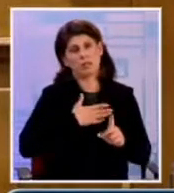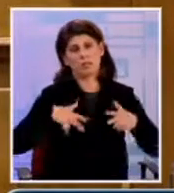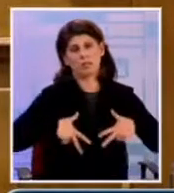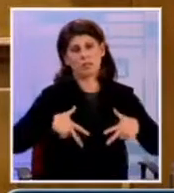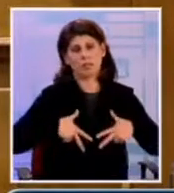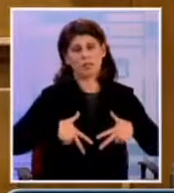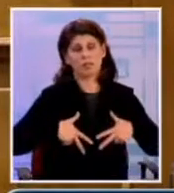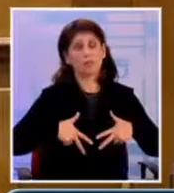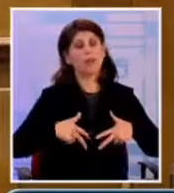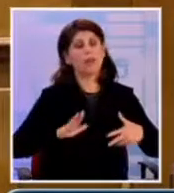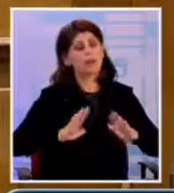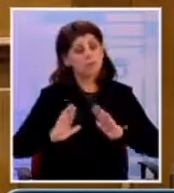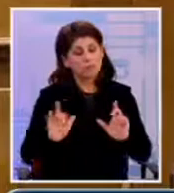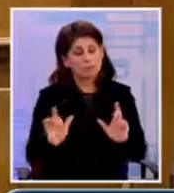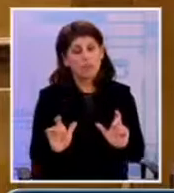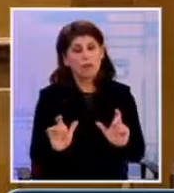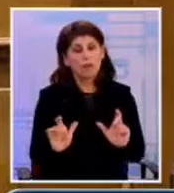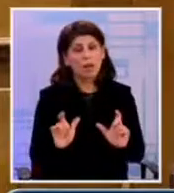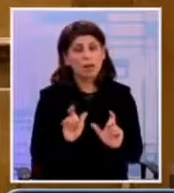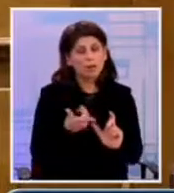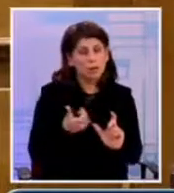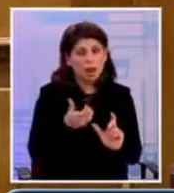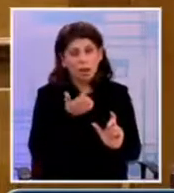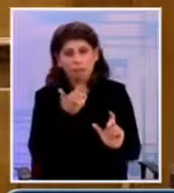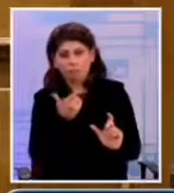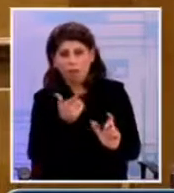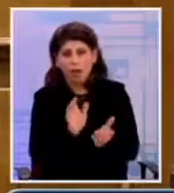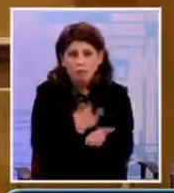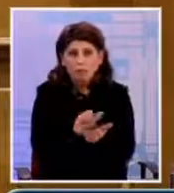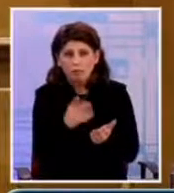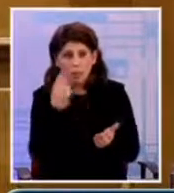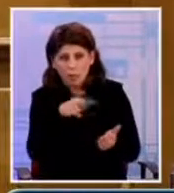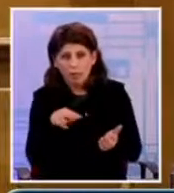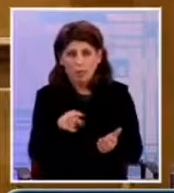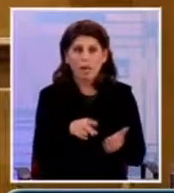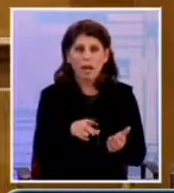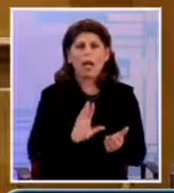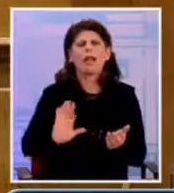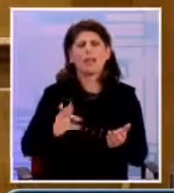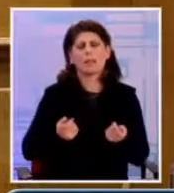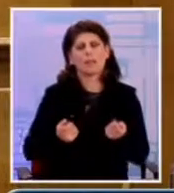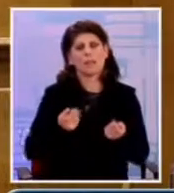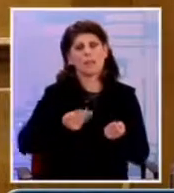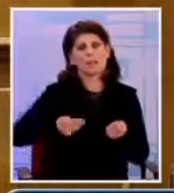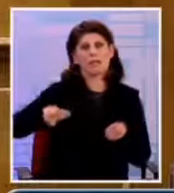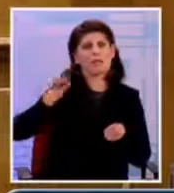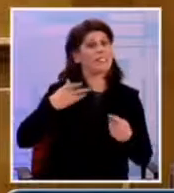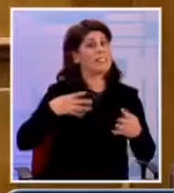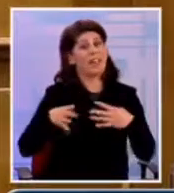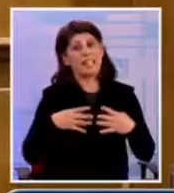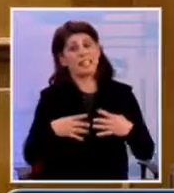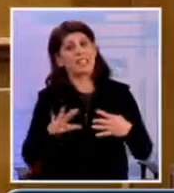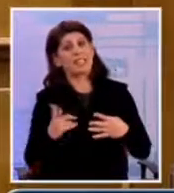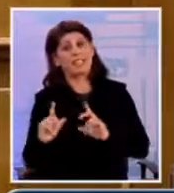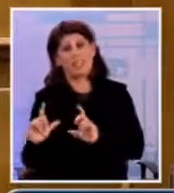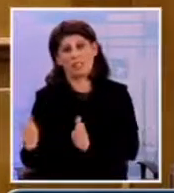κυβέρνησης, προφυλασσόμενη από τις παγίδες που μας εντόπισαν. Αλλά ας μην κάνουμε κατάχρηση τι είναι λαϊκισμός και τι